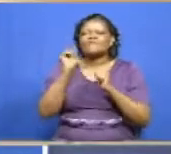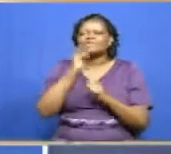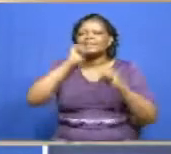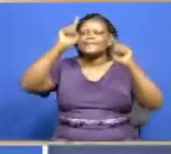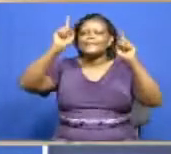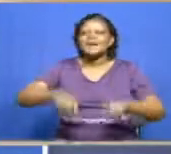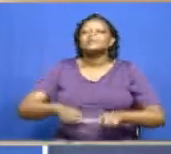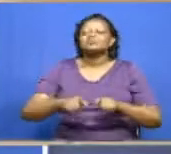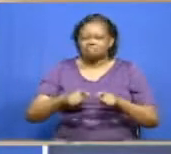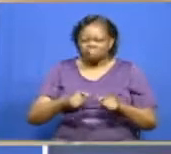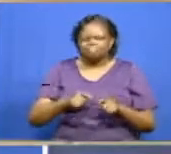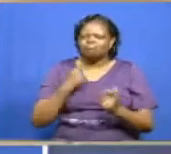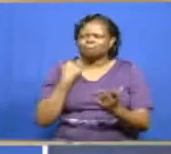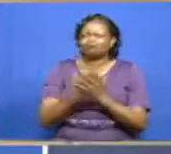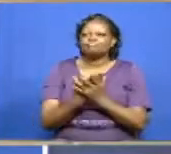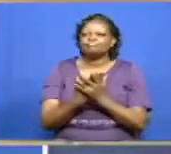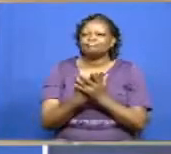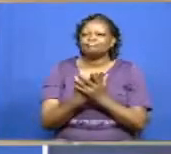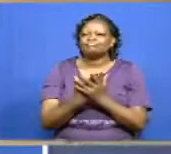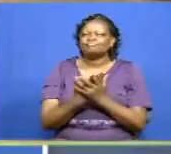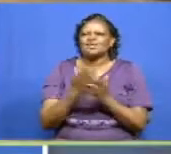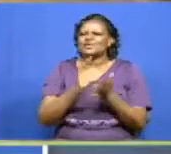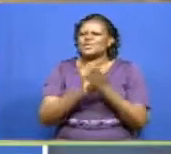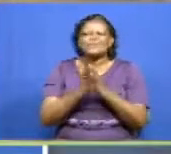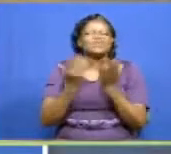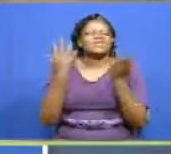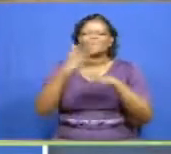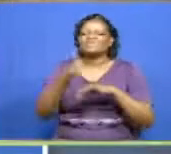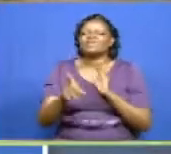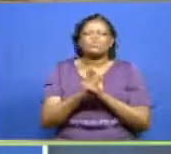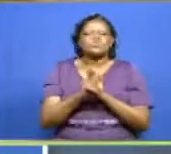lazima wafikishwe kizimbani. Nobody is above the law.